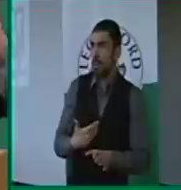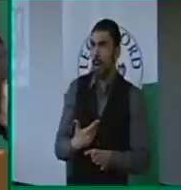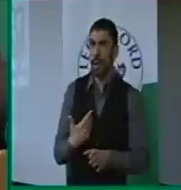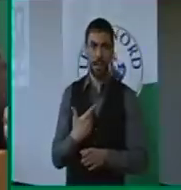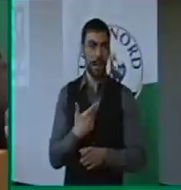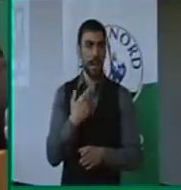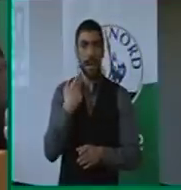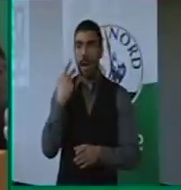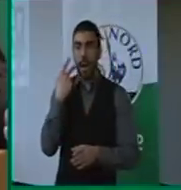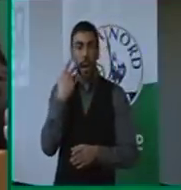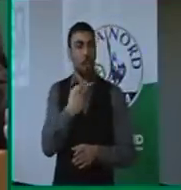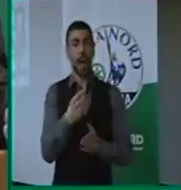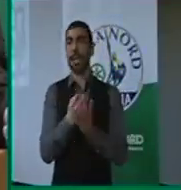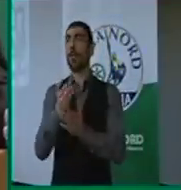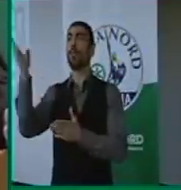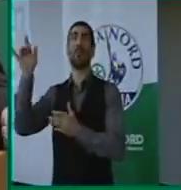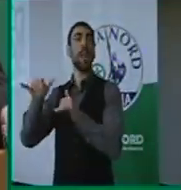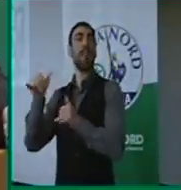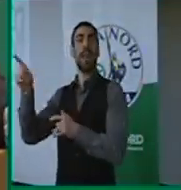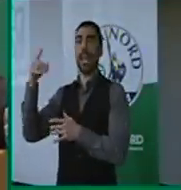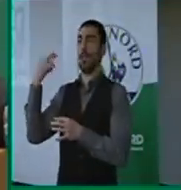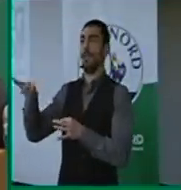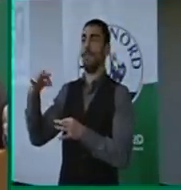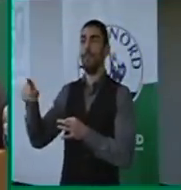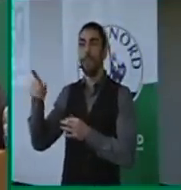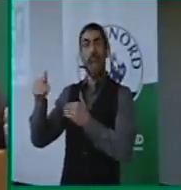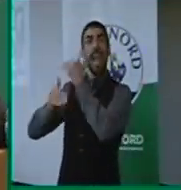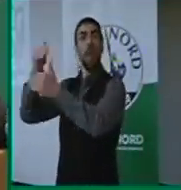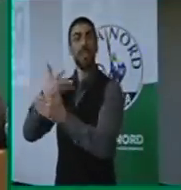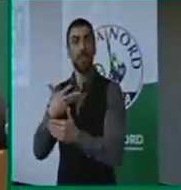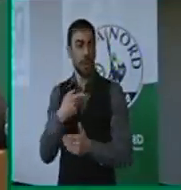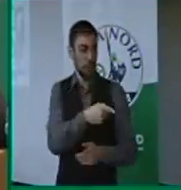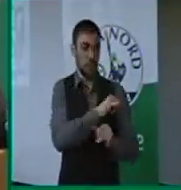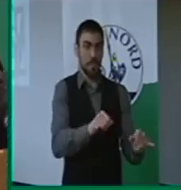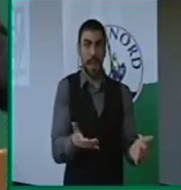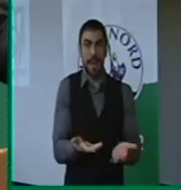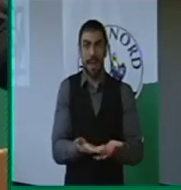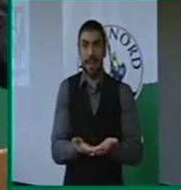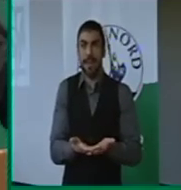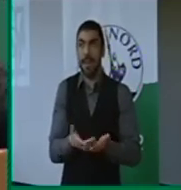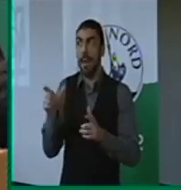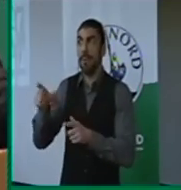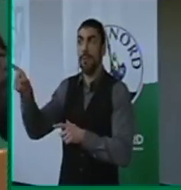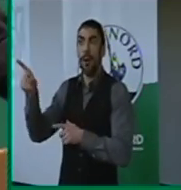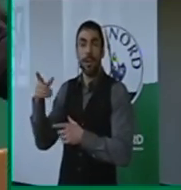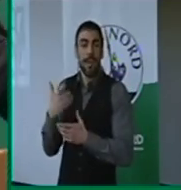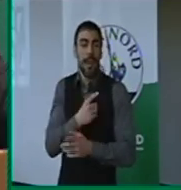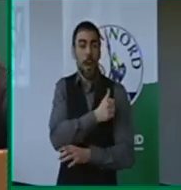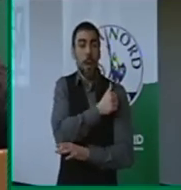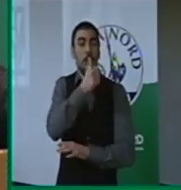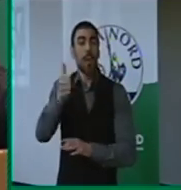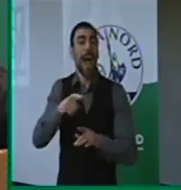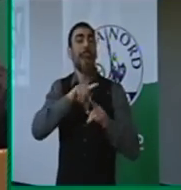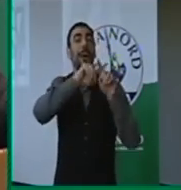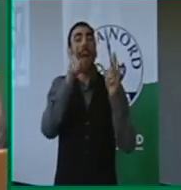Guarda i suoi prodotti come sono più belli Non hai fatto innovazione E certo che non ha fatto innovazione è un anno che ha il